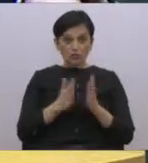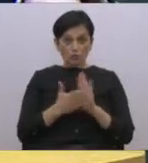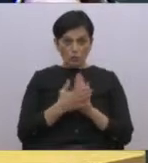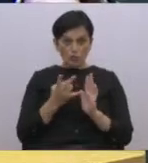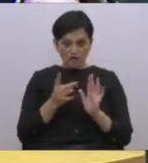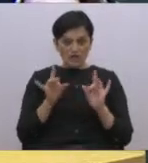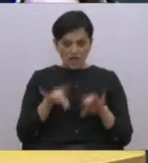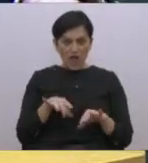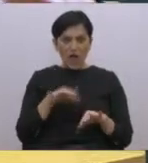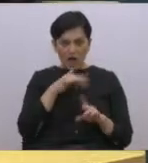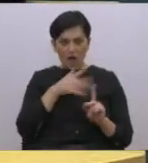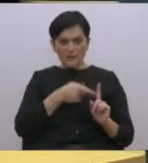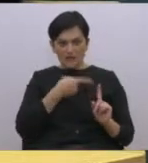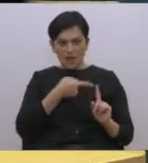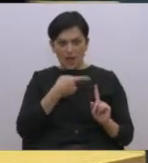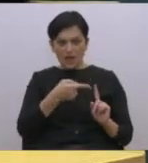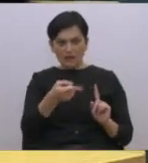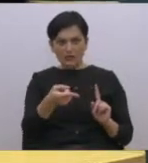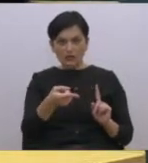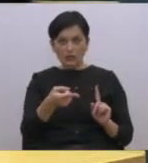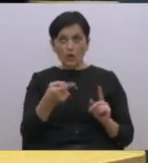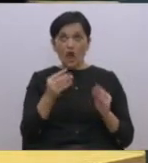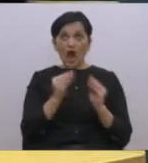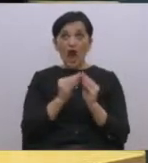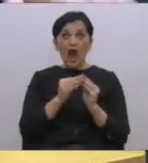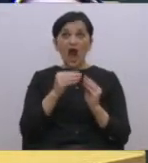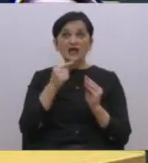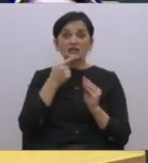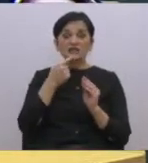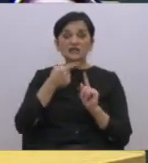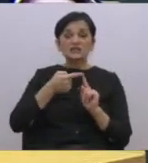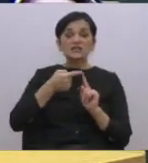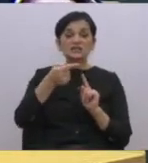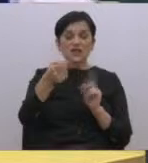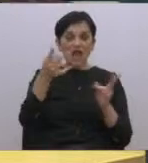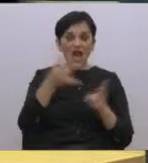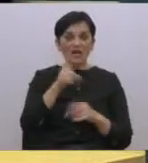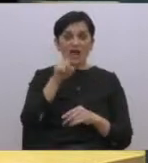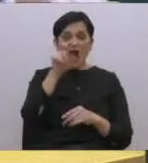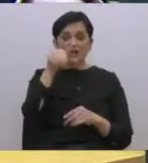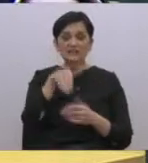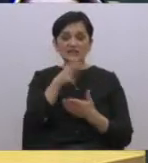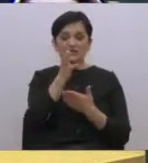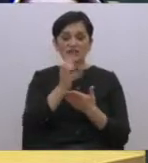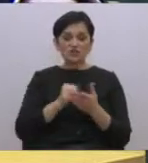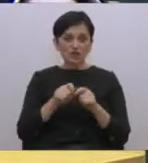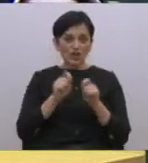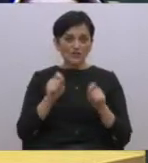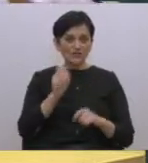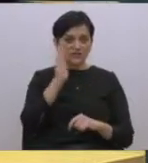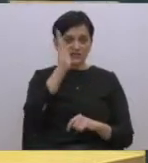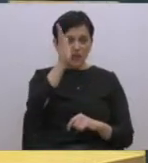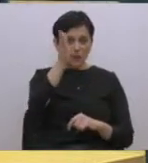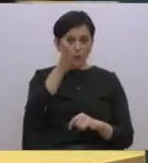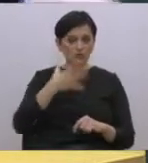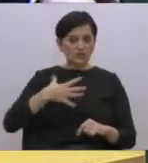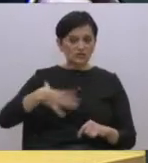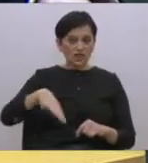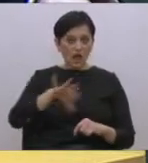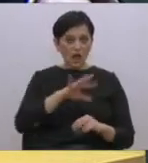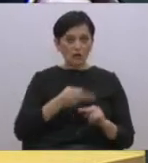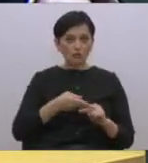დავჭერთ ამდენი წლის შემდეგაც. Ისედაც 10 წელი დაგვჭირდება 100.000-იანი რეზერვი რო შევქმნათ სამომავლოდ საქართველოში